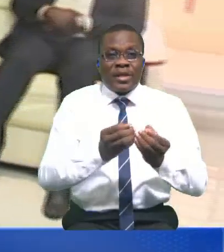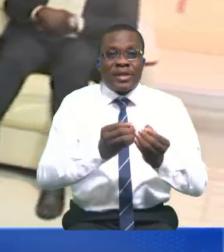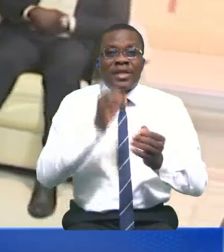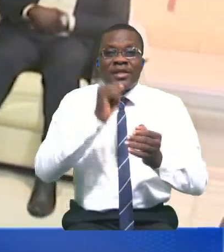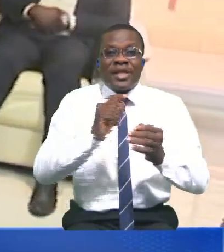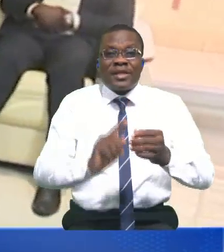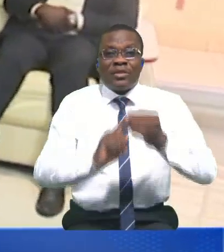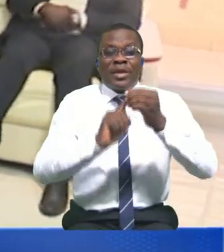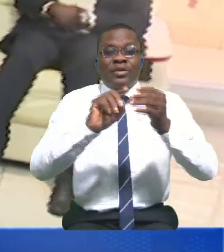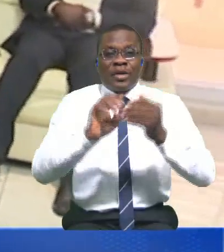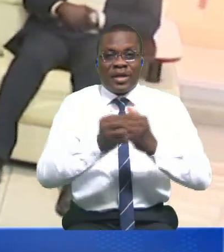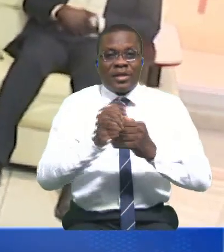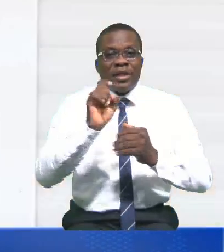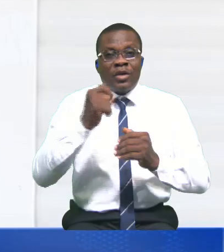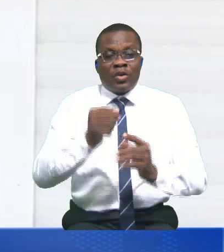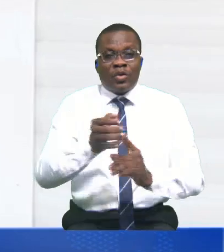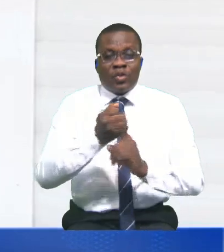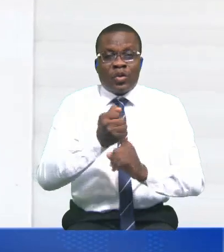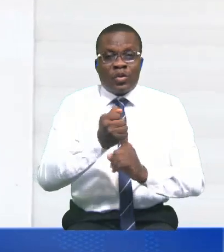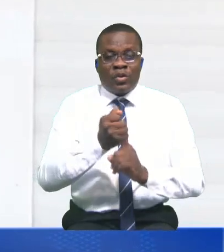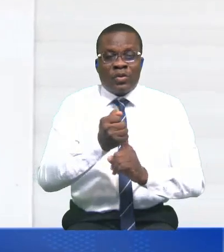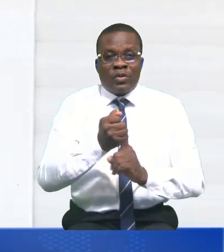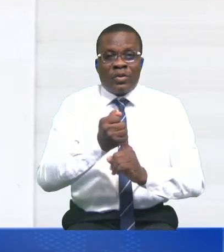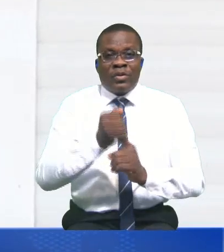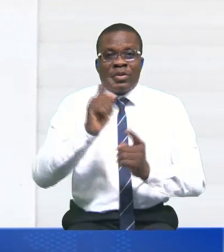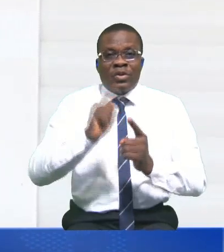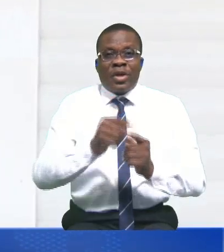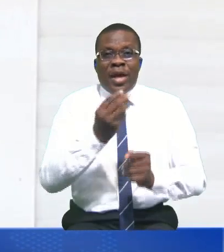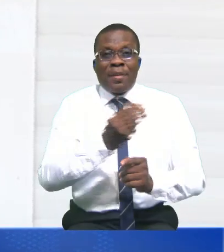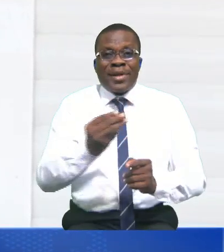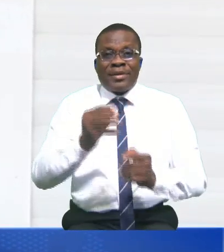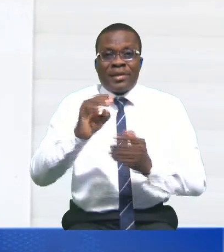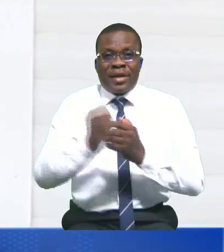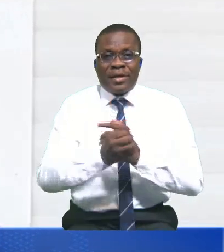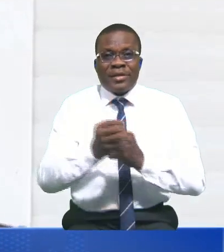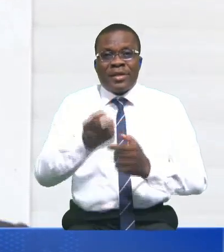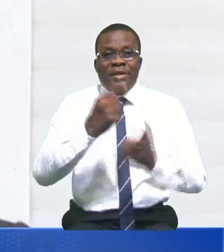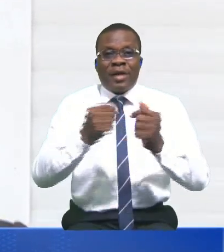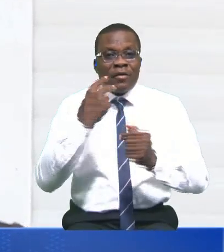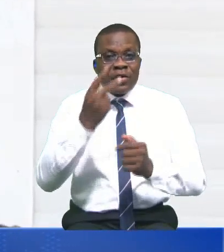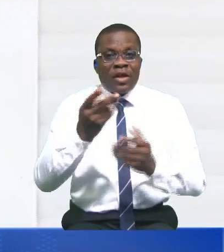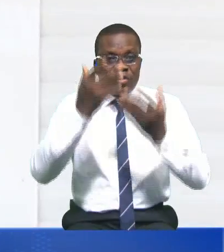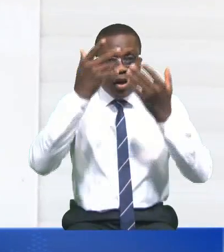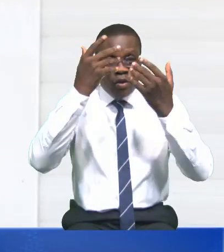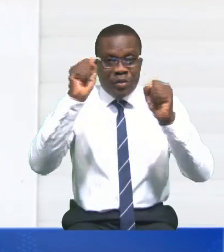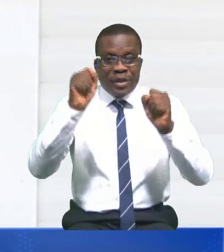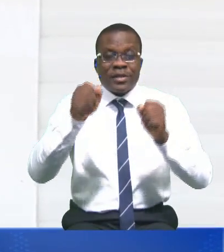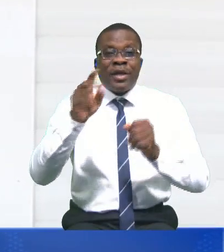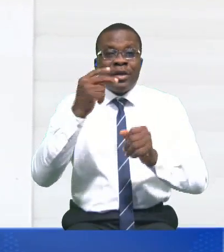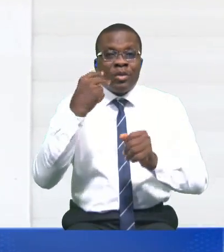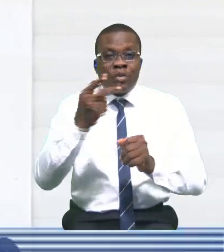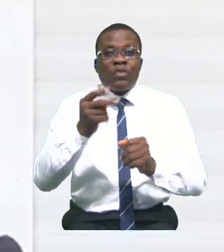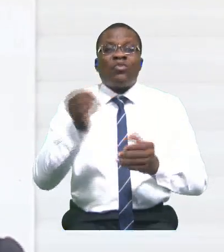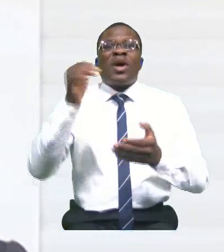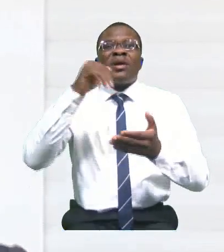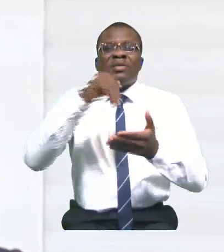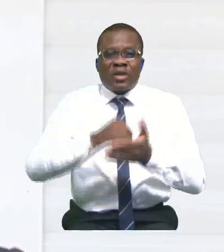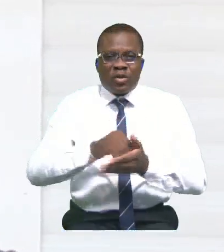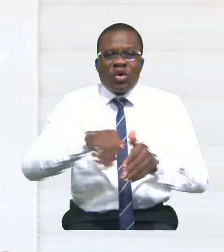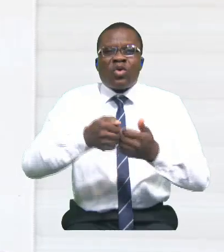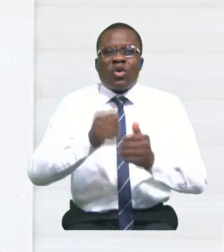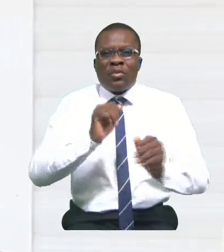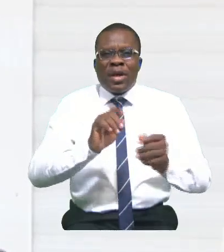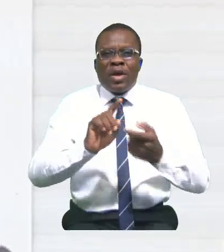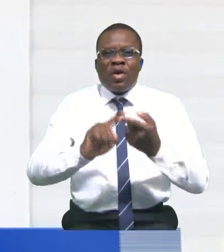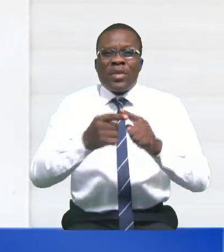particularité que nous tenons à matérialiser en venant voir le président pour voir en quoi mettre un partenariat en